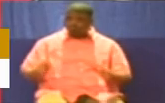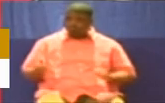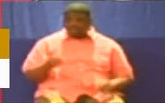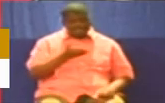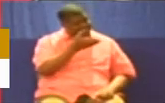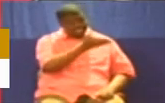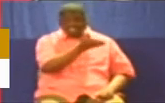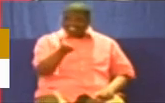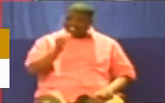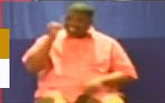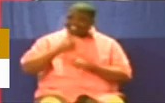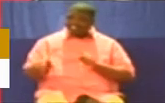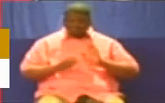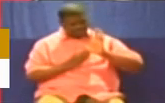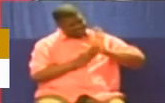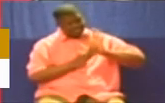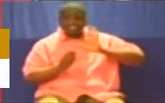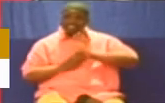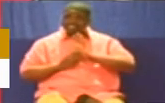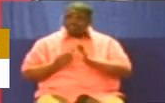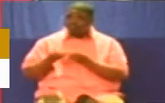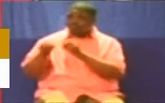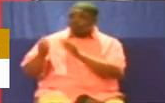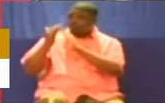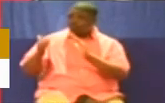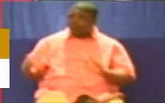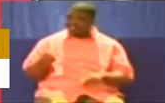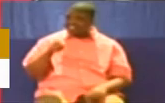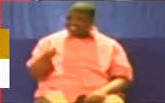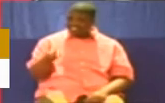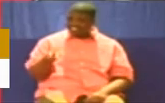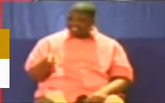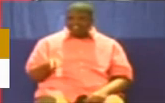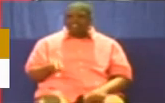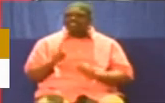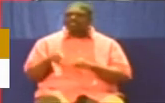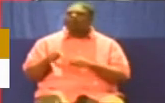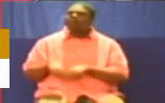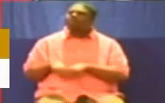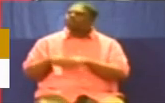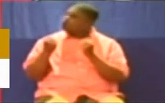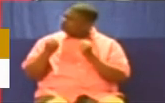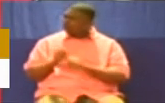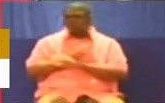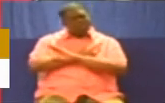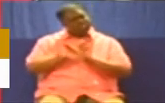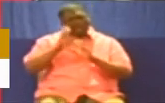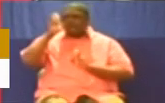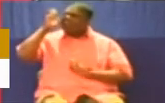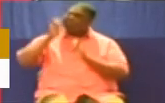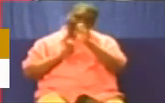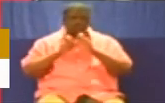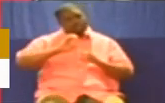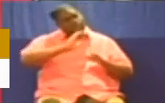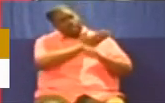Spika, asilimia 99 ya wabunge ambao wamepewa nyumba hizi walipewa zikiwa mbovu kabisa,